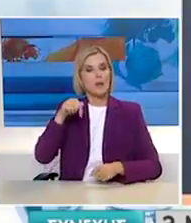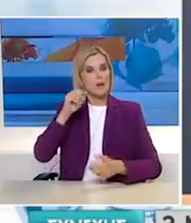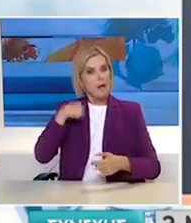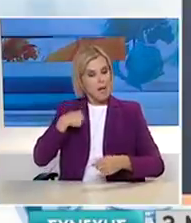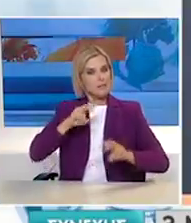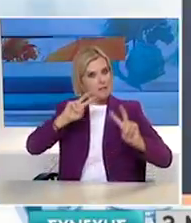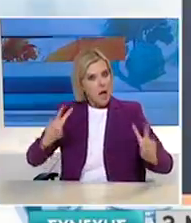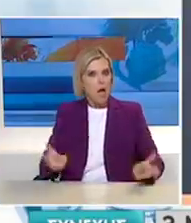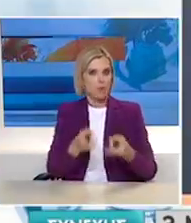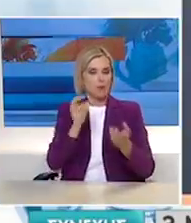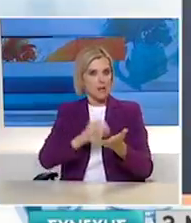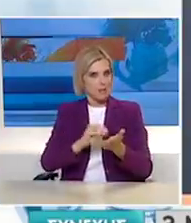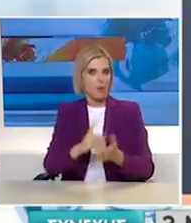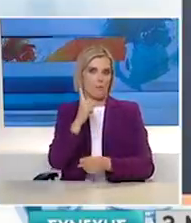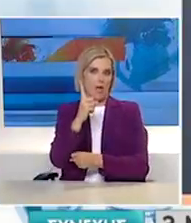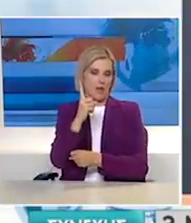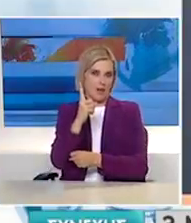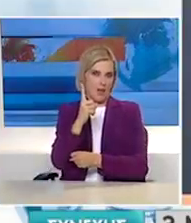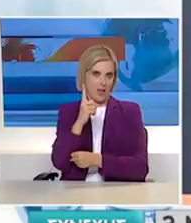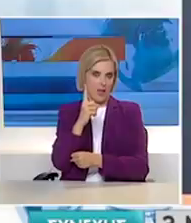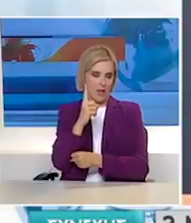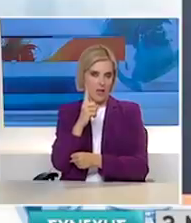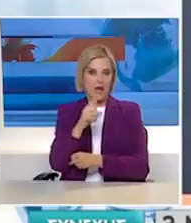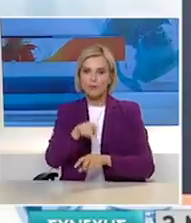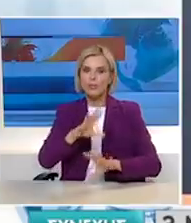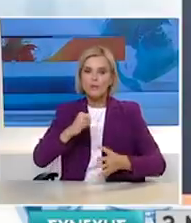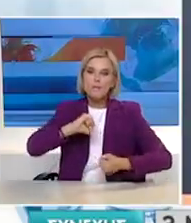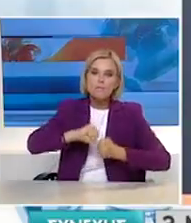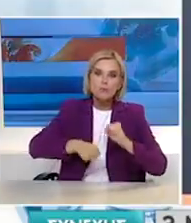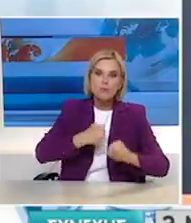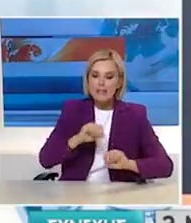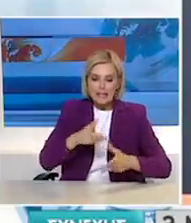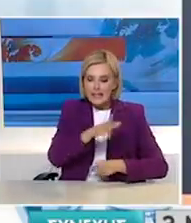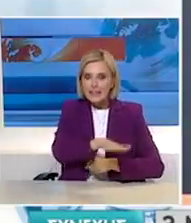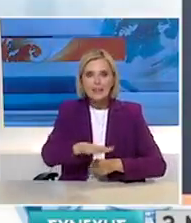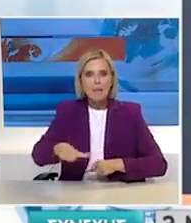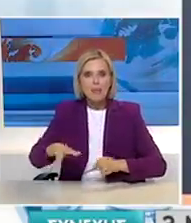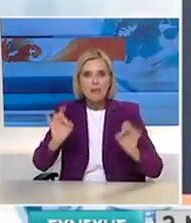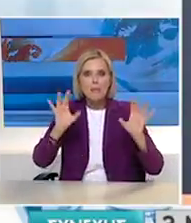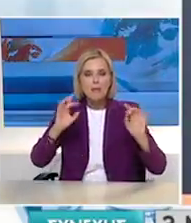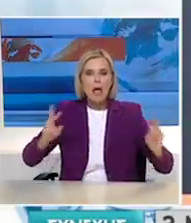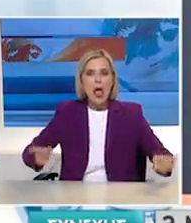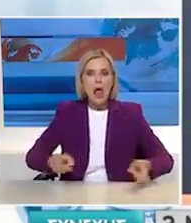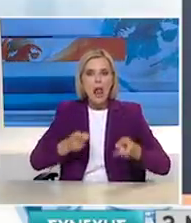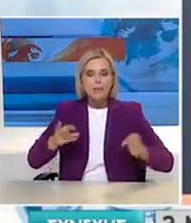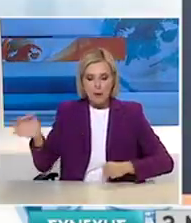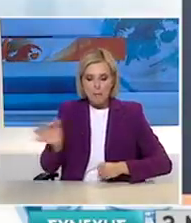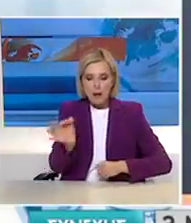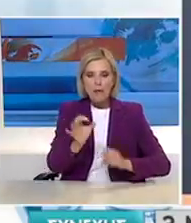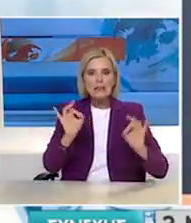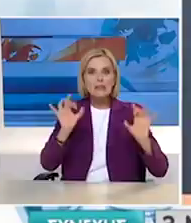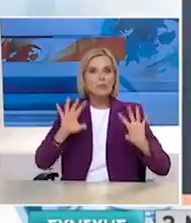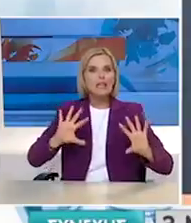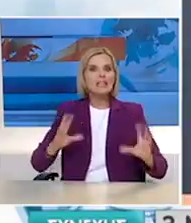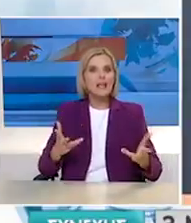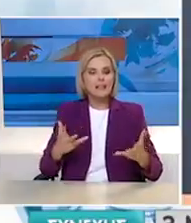σας αναφέρω και το οποίο προσπαθεί να εξηγήσει γιατί τα παιδιά μοιάζουν λιγότερο πιθανό να νοσήσουν σοβαρά από τη νέα νόσο. Και αφορά